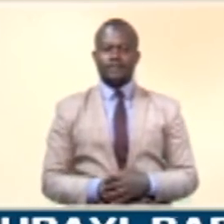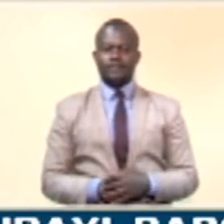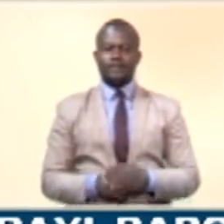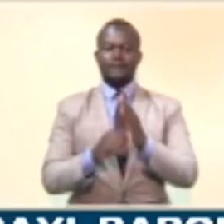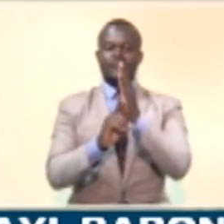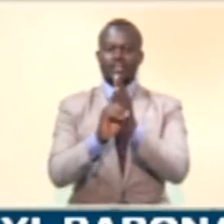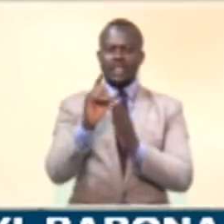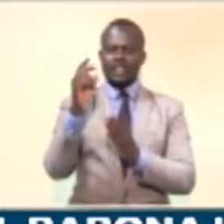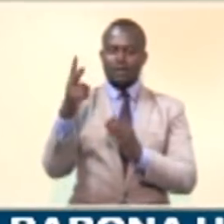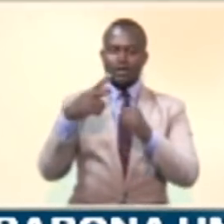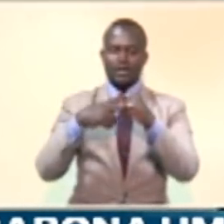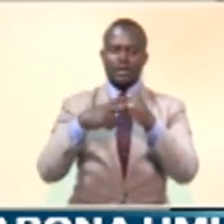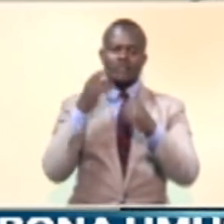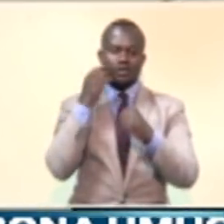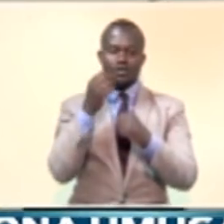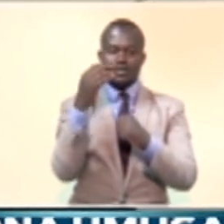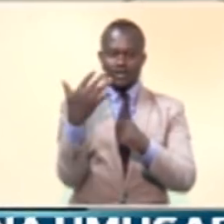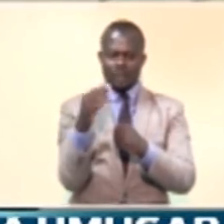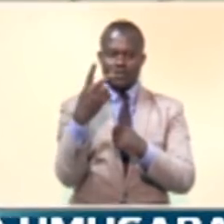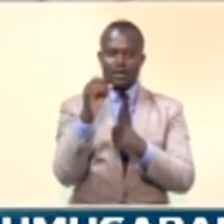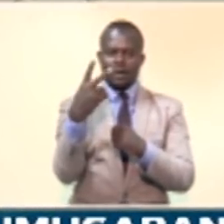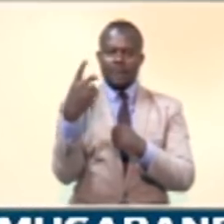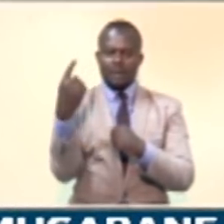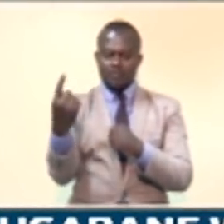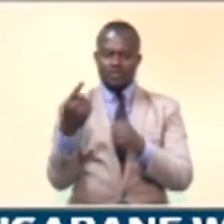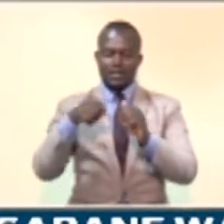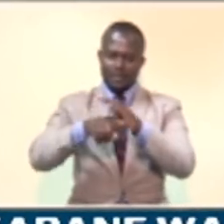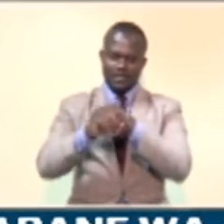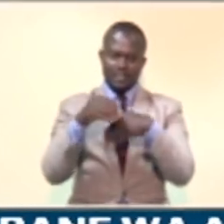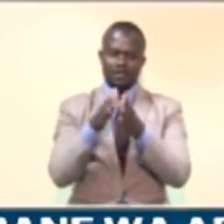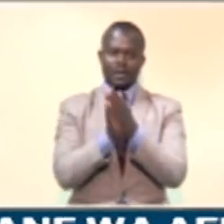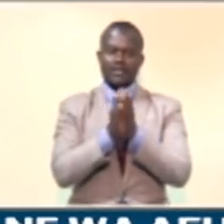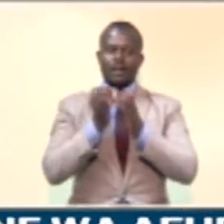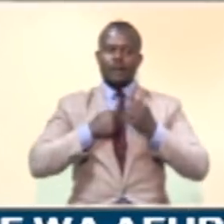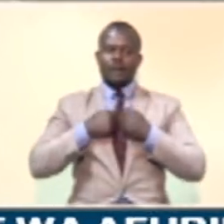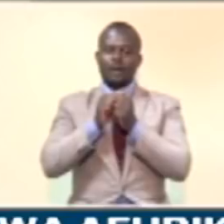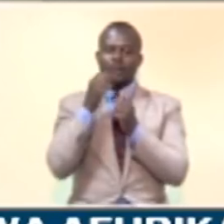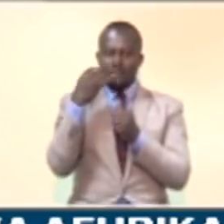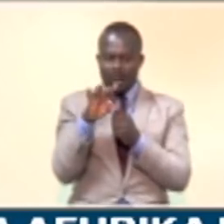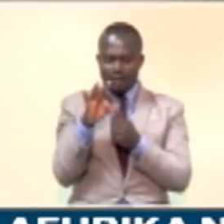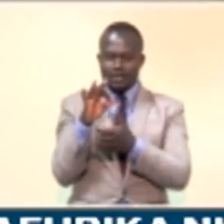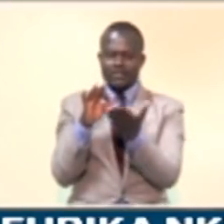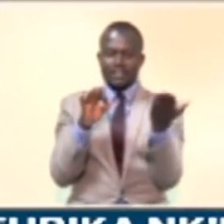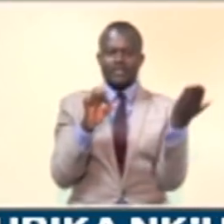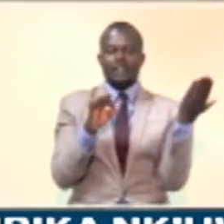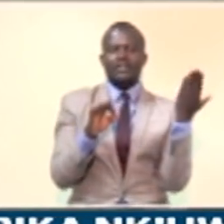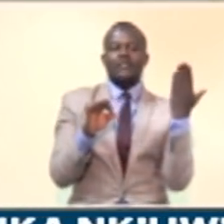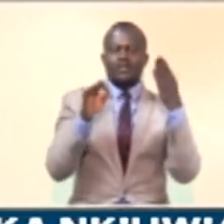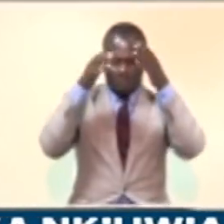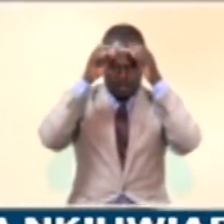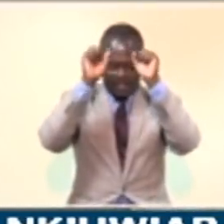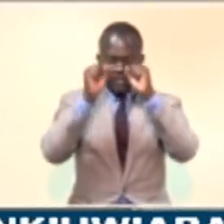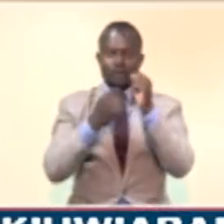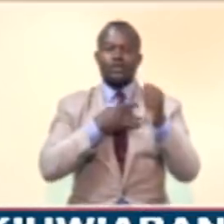Tariki 27 Gicurasi 2021 yinjiye mu mateka y'u Rwanda n'u Faransa. Perezida w'u Faransa Emmanuel Macron abaye perezida wa kabiri uzuye iki gihugu nyuma ya genocide